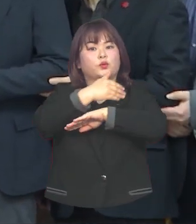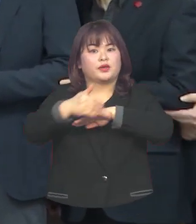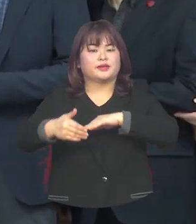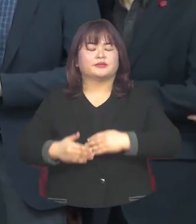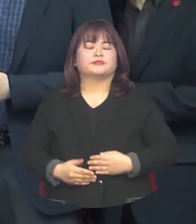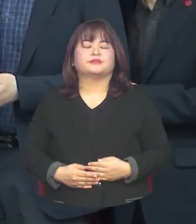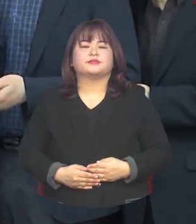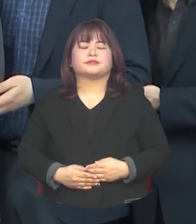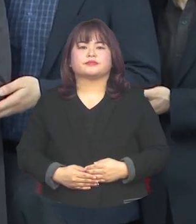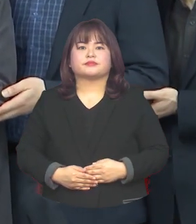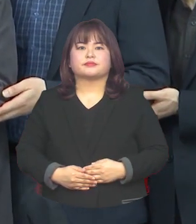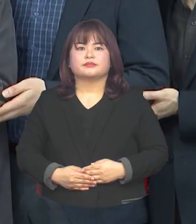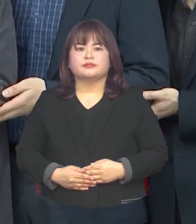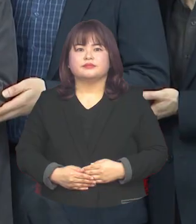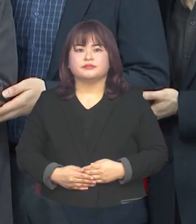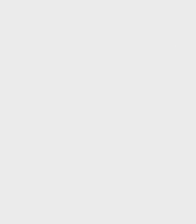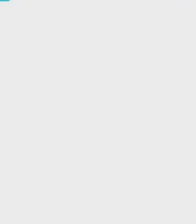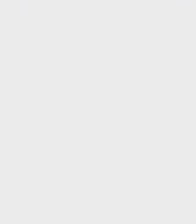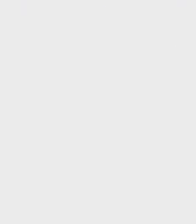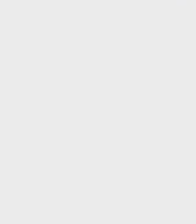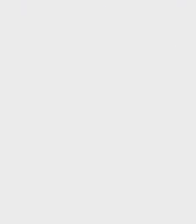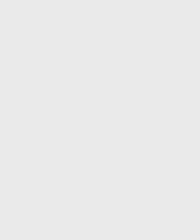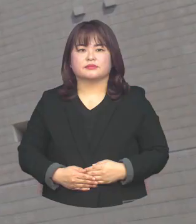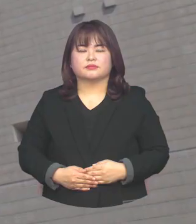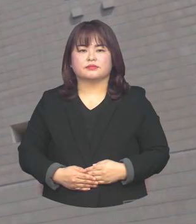후원금과 물품을 지원합니다.